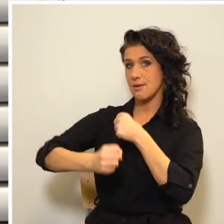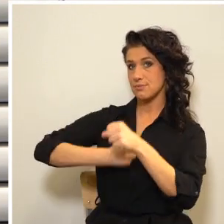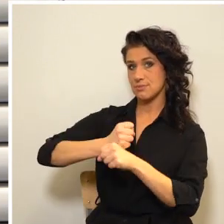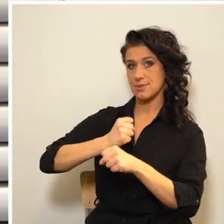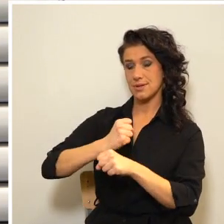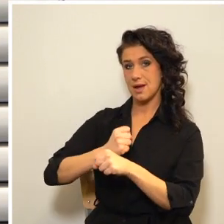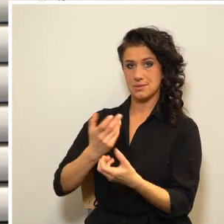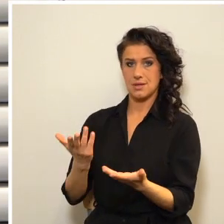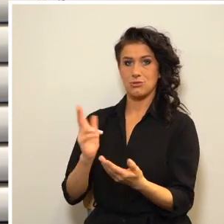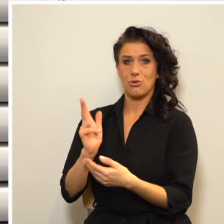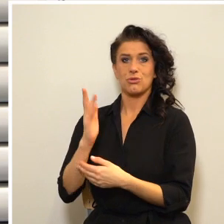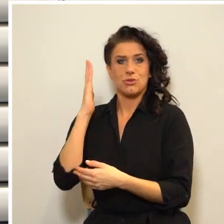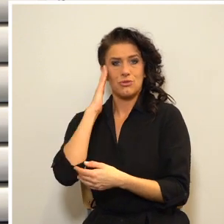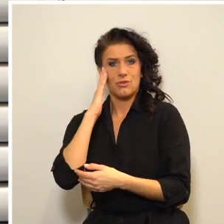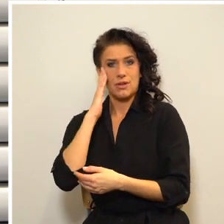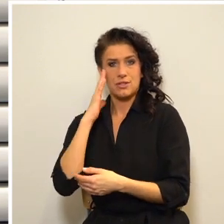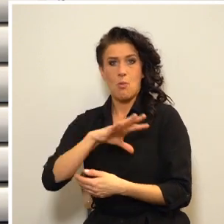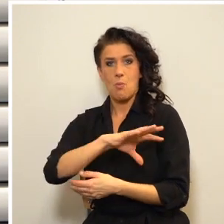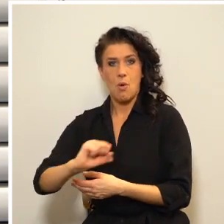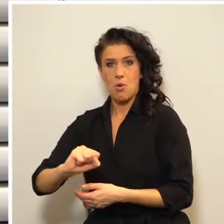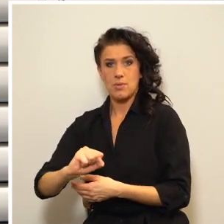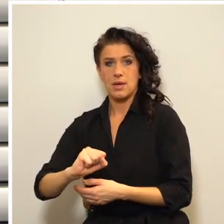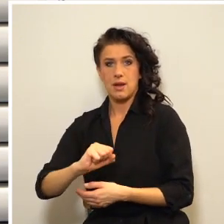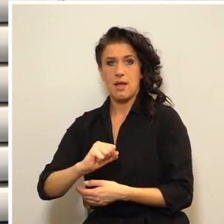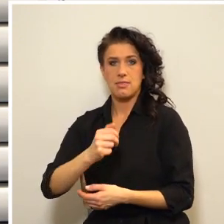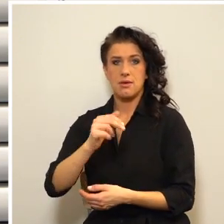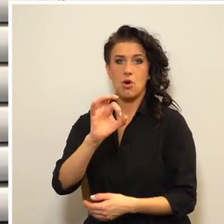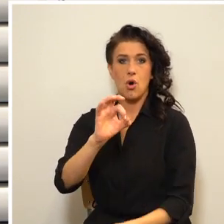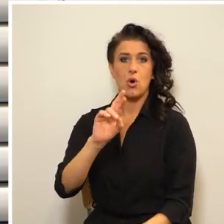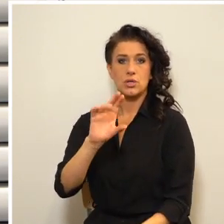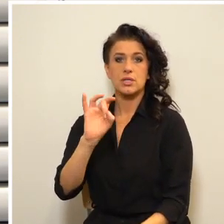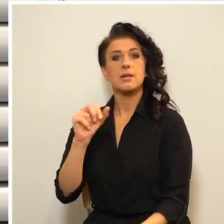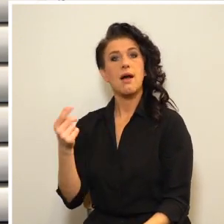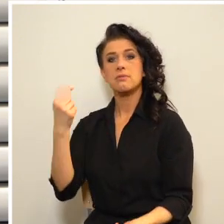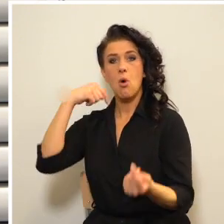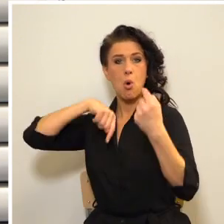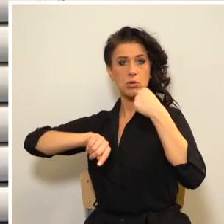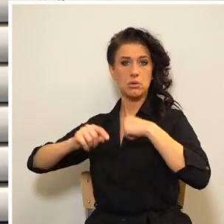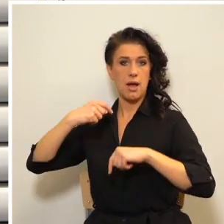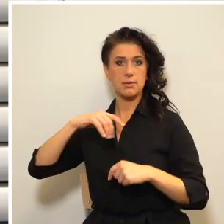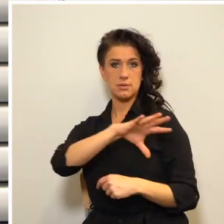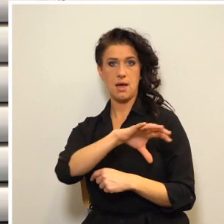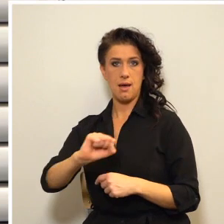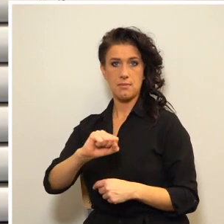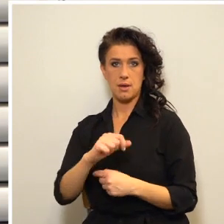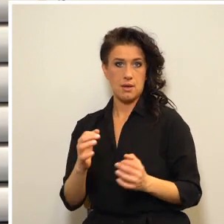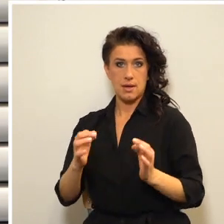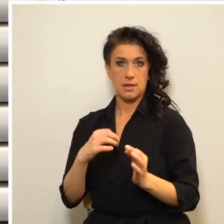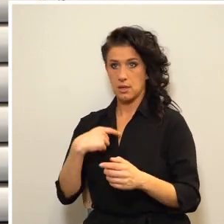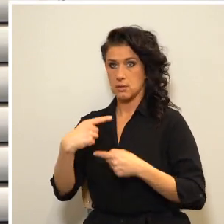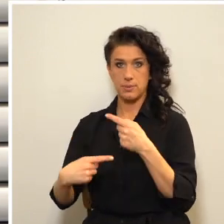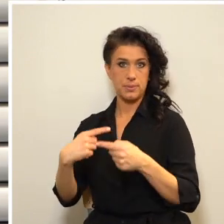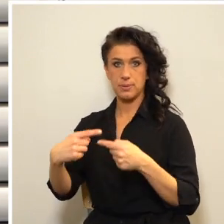jeszcze nikt nie wiedział że będą telefony komórkowe 5F tej chwili okazuje się że że już nie nadążam za tą